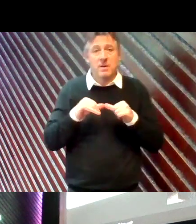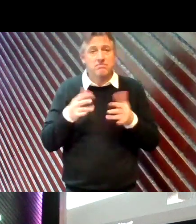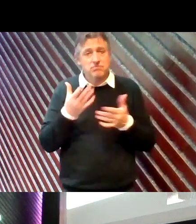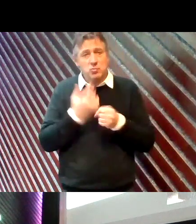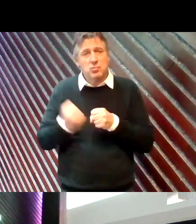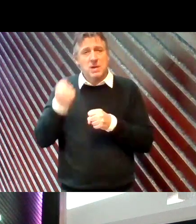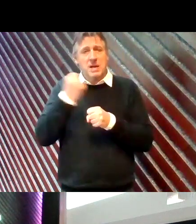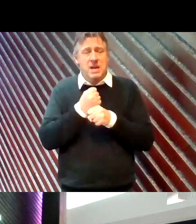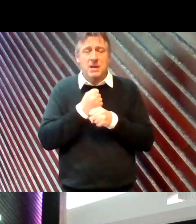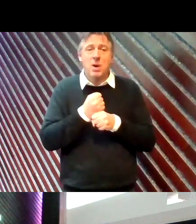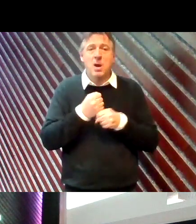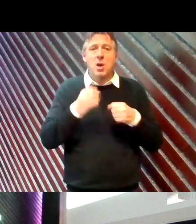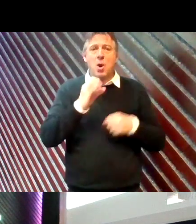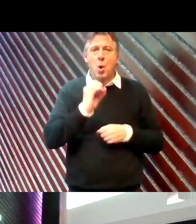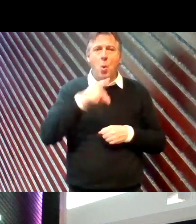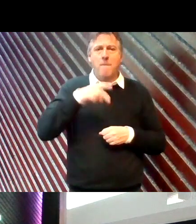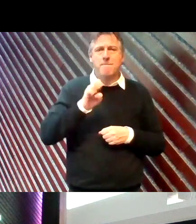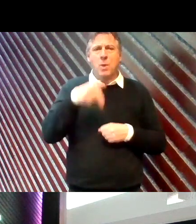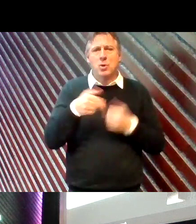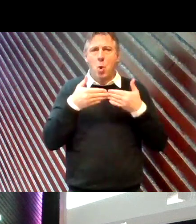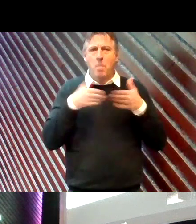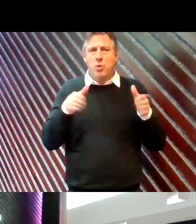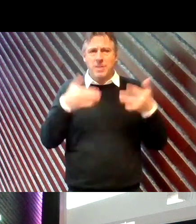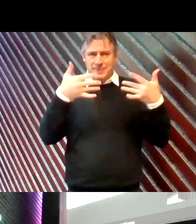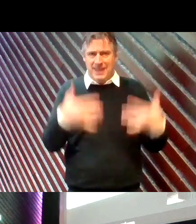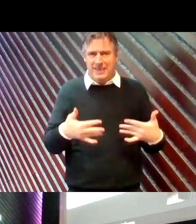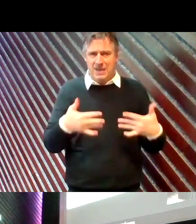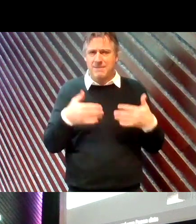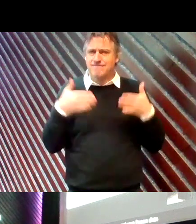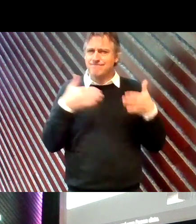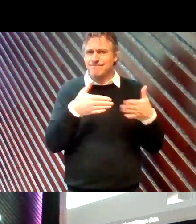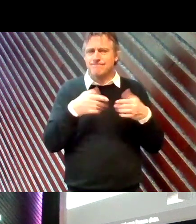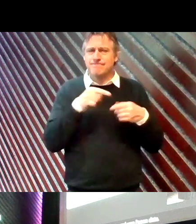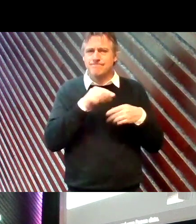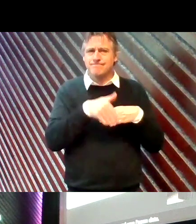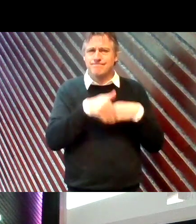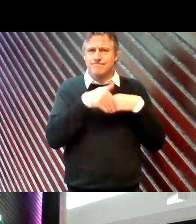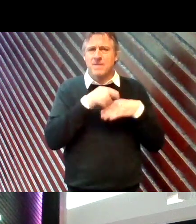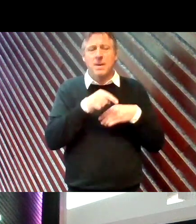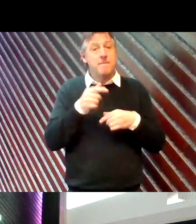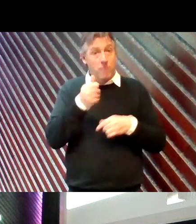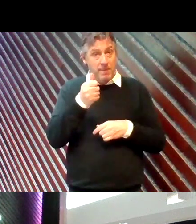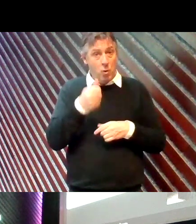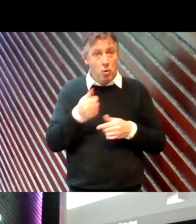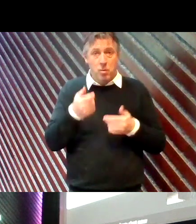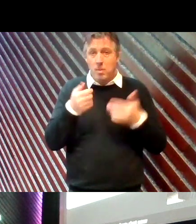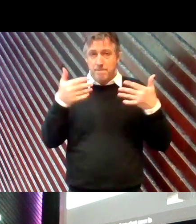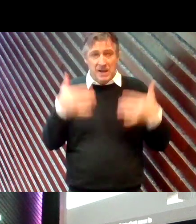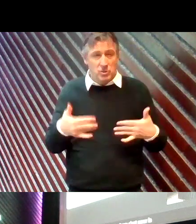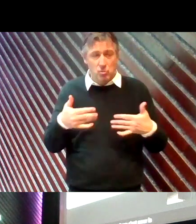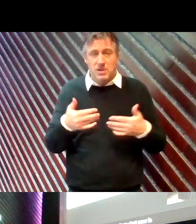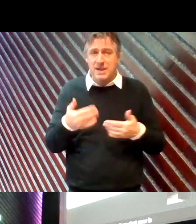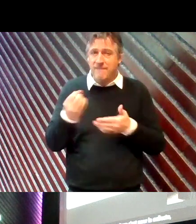data principalement pour trois raisons la première c'est pour la collecte pour constituer cette base de